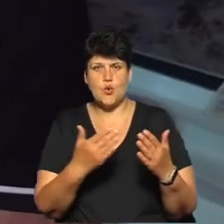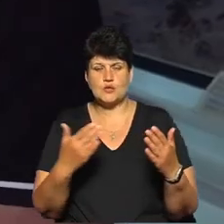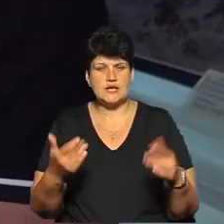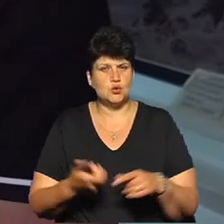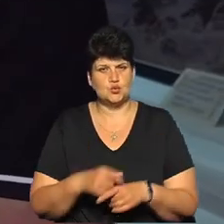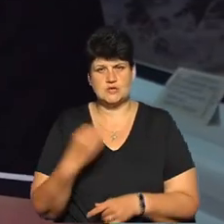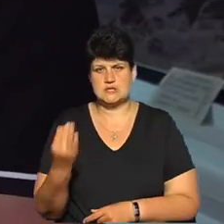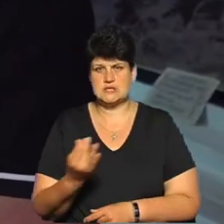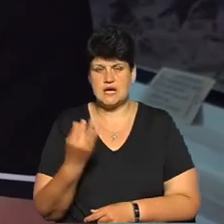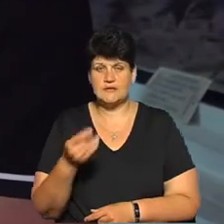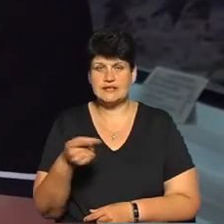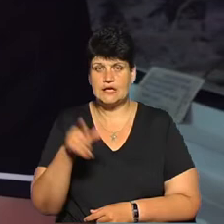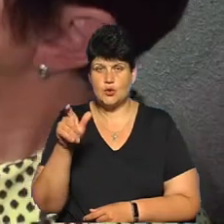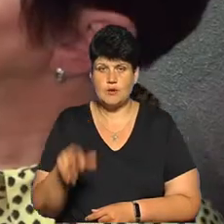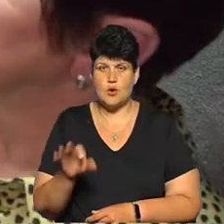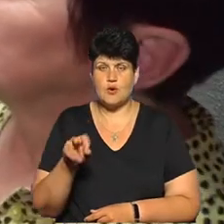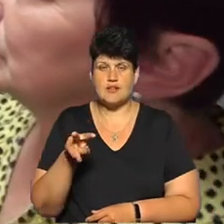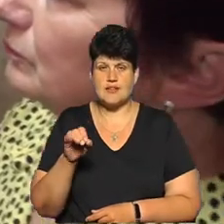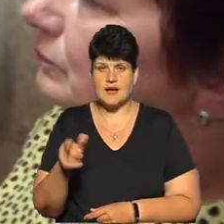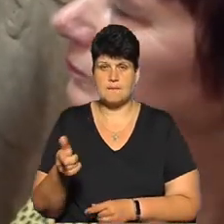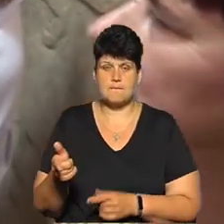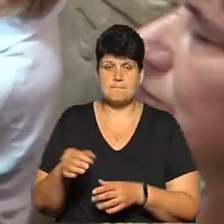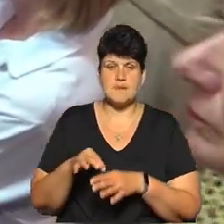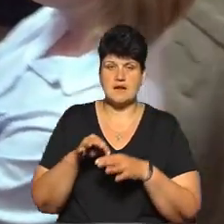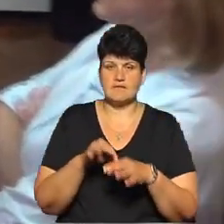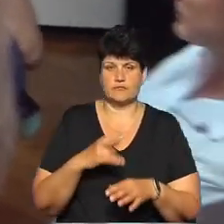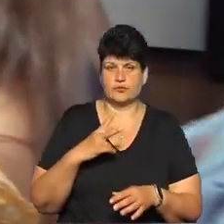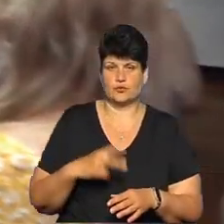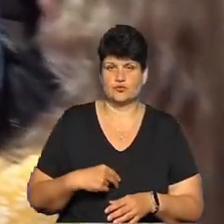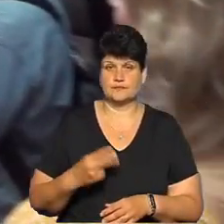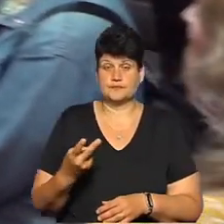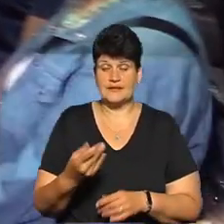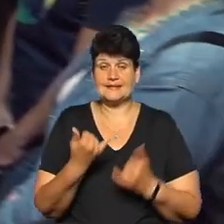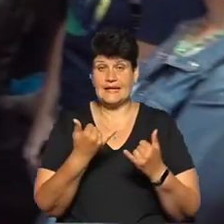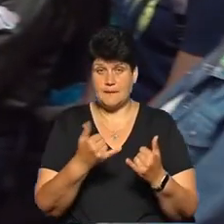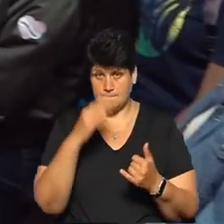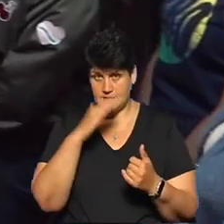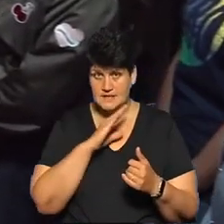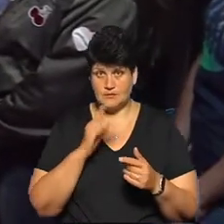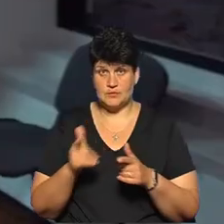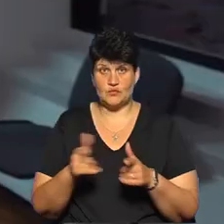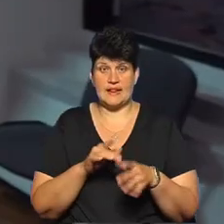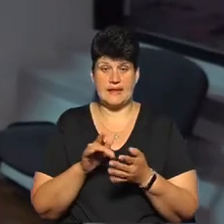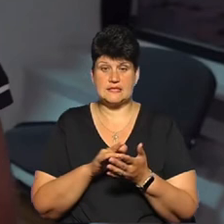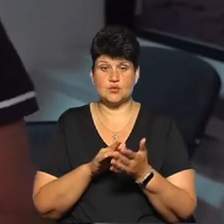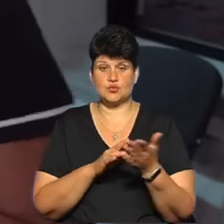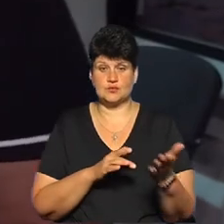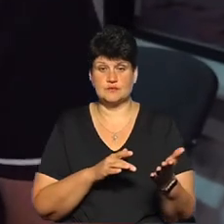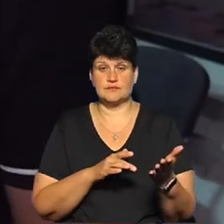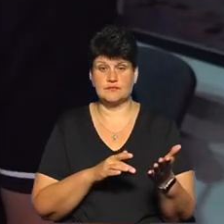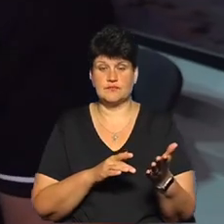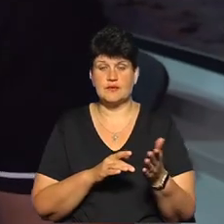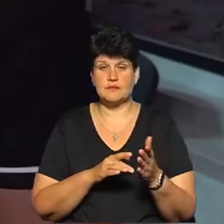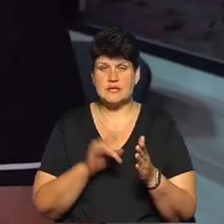цікавий. Тернополянин Олег привів на квест доньок. Чоловік каже, для батьків тут підготували екскурсію. Занурились в